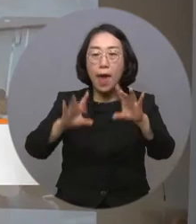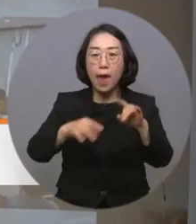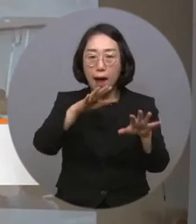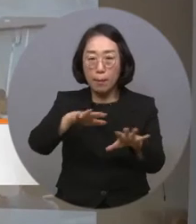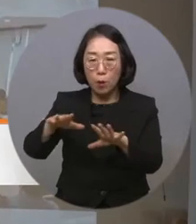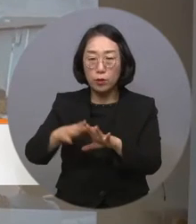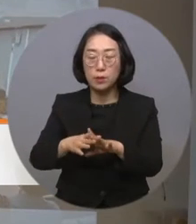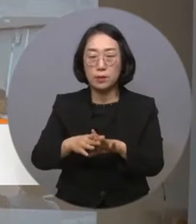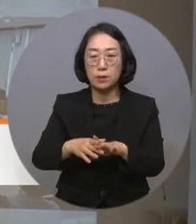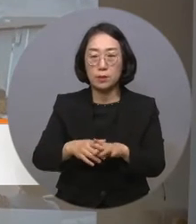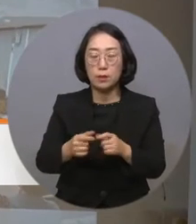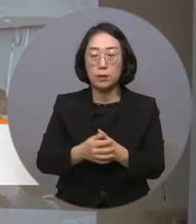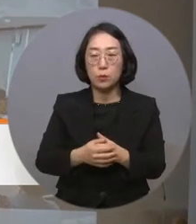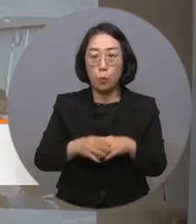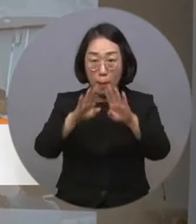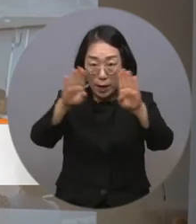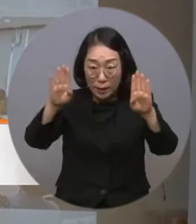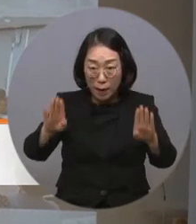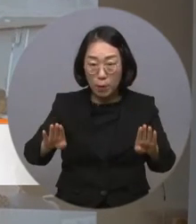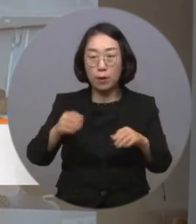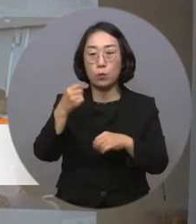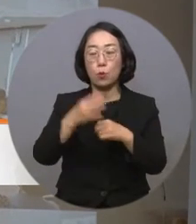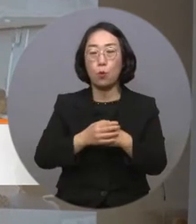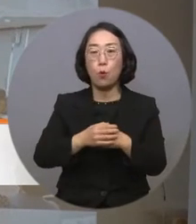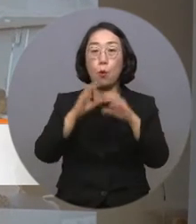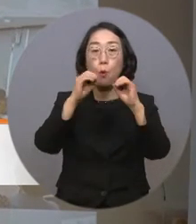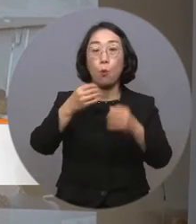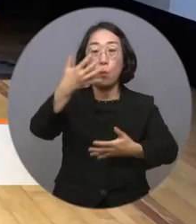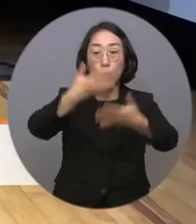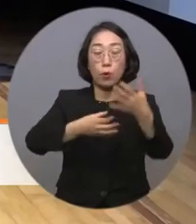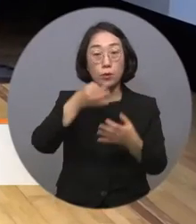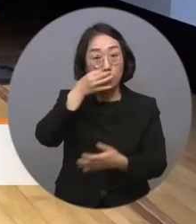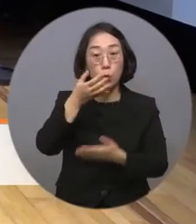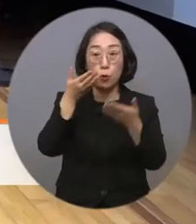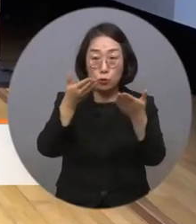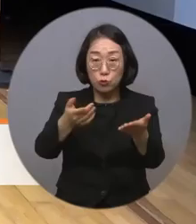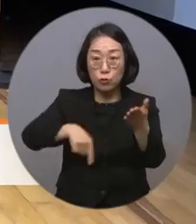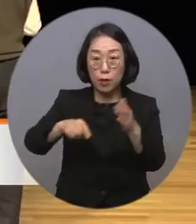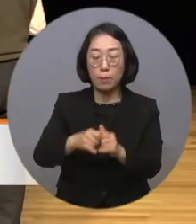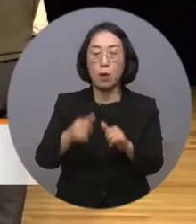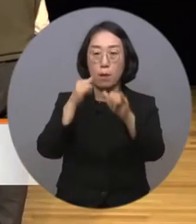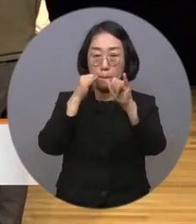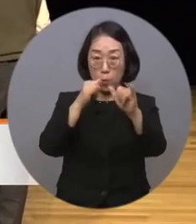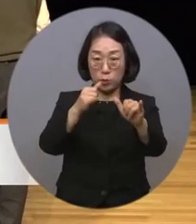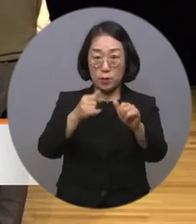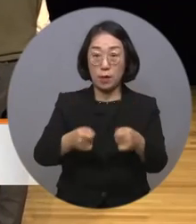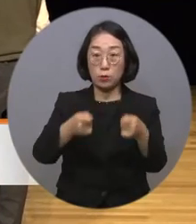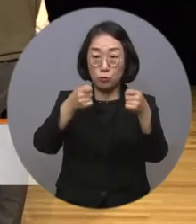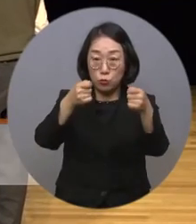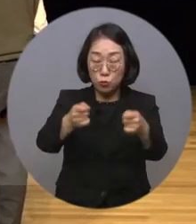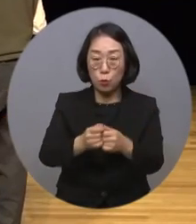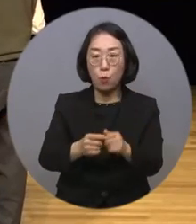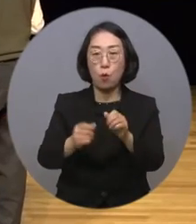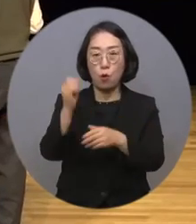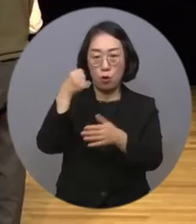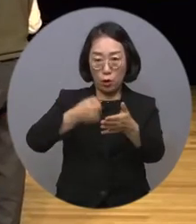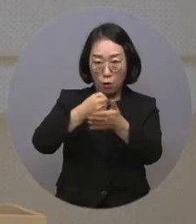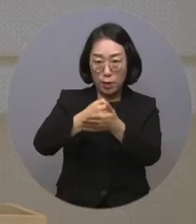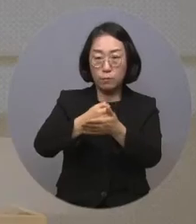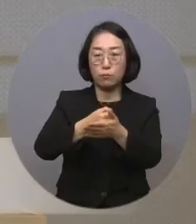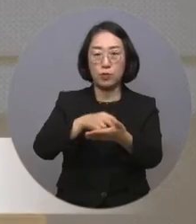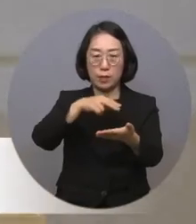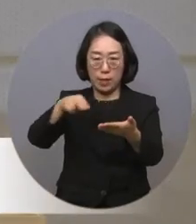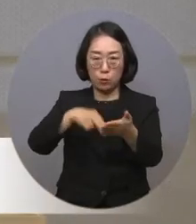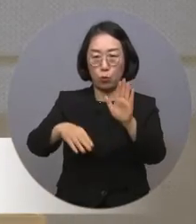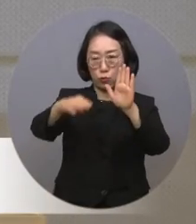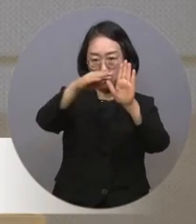및 바르게 살기 운동 충청남도 홍보 영상 상영에 이어 유공자 표창, 결의문 낭독 순으로 진행됐습니다.